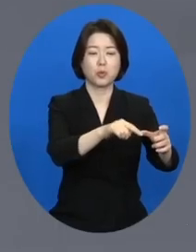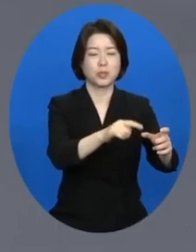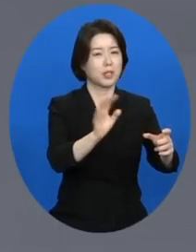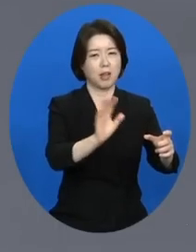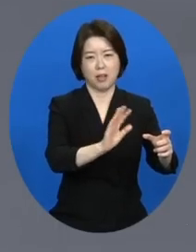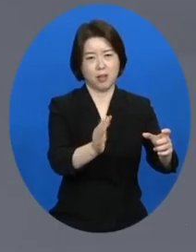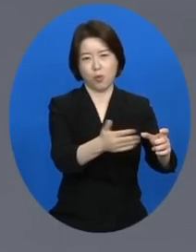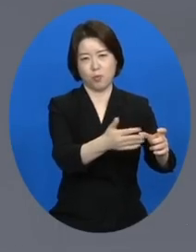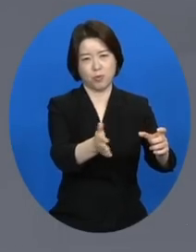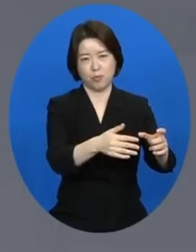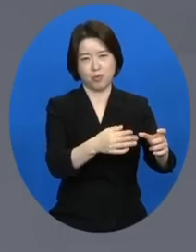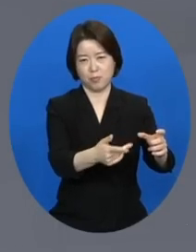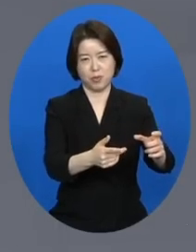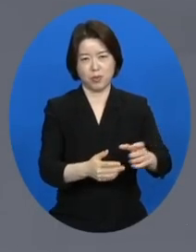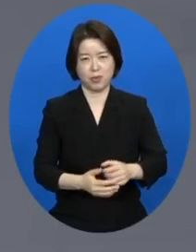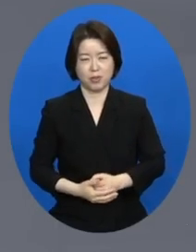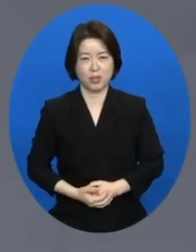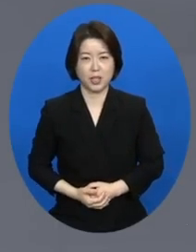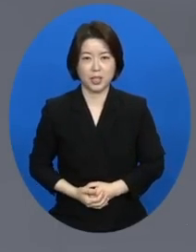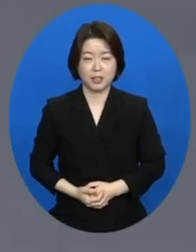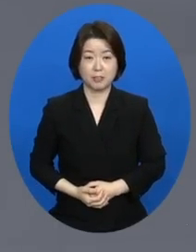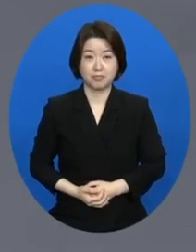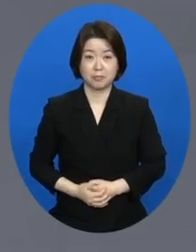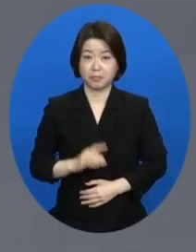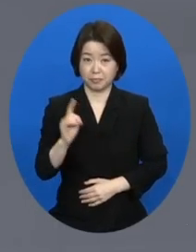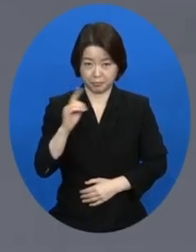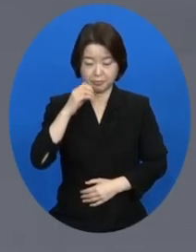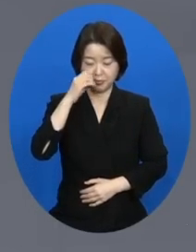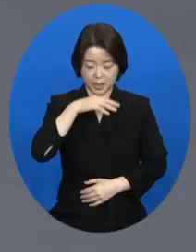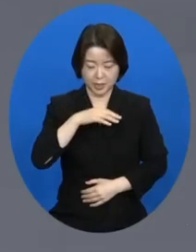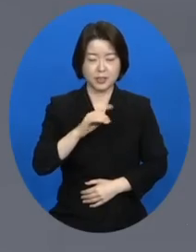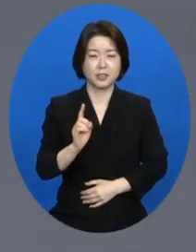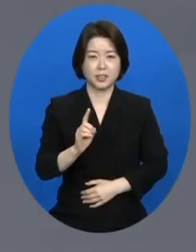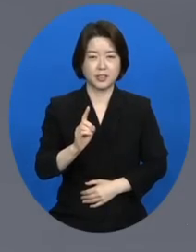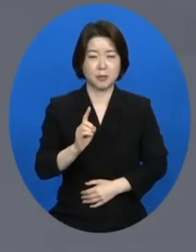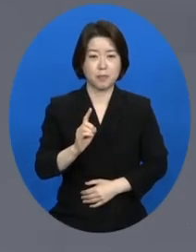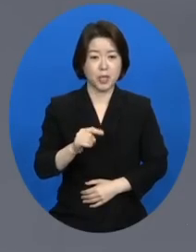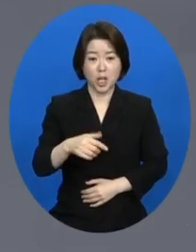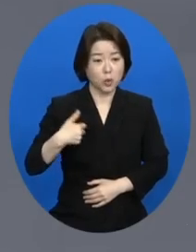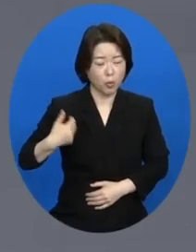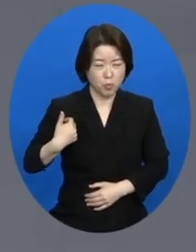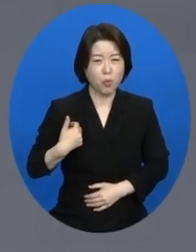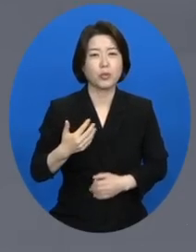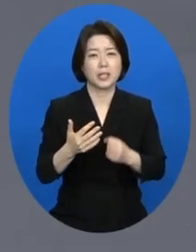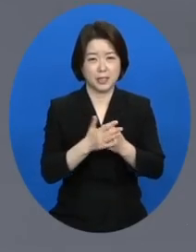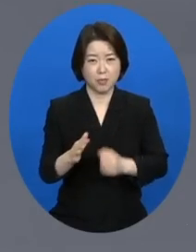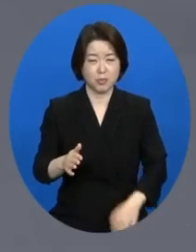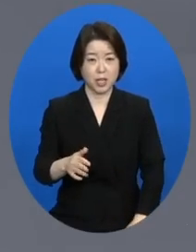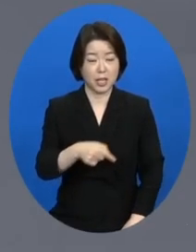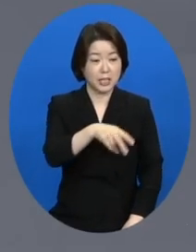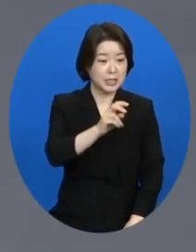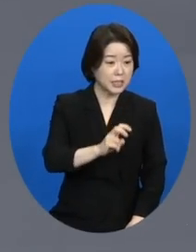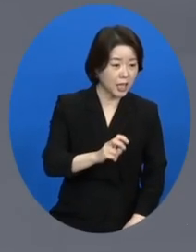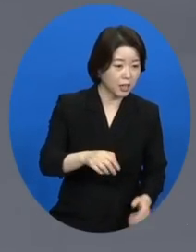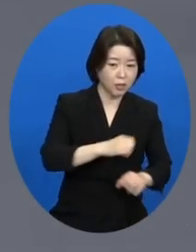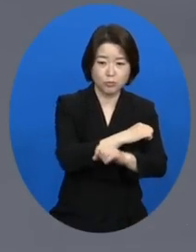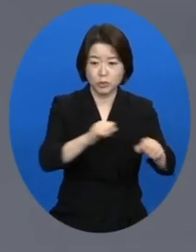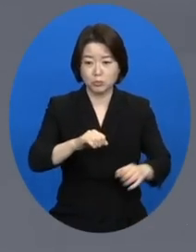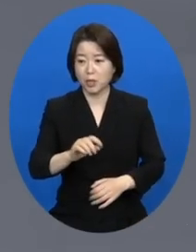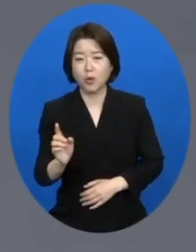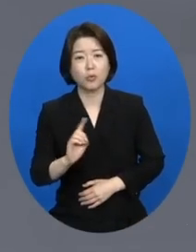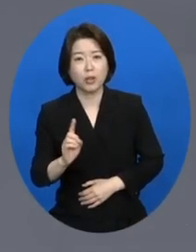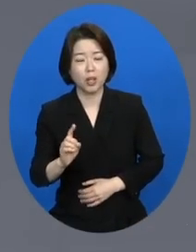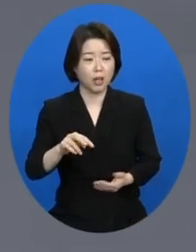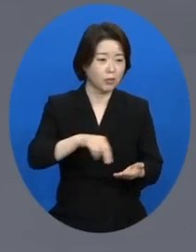않았어요. 그래서 어쨌든 이 요셉의 입장에서는 뭐 이것을 알 수가 없으니 이 세겜의 들판에서 뭐하고 있을까요?